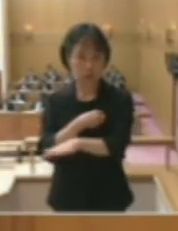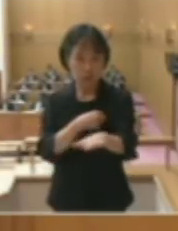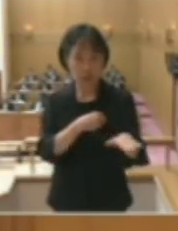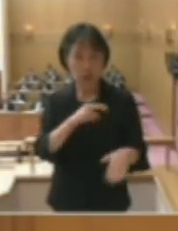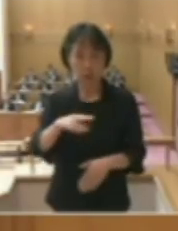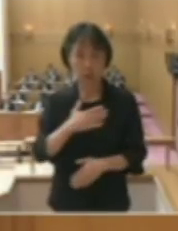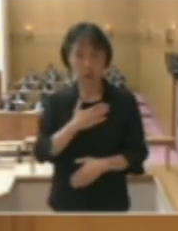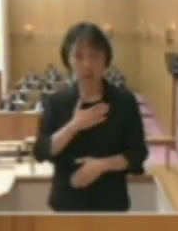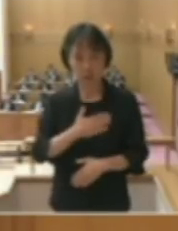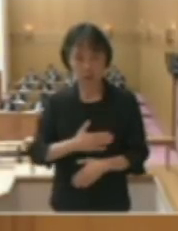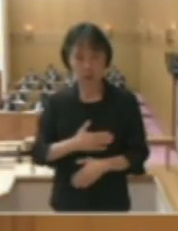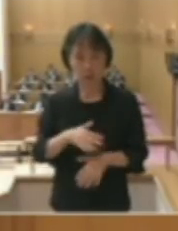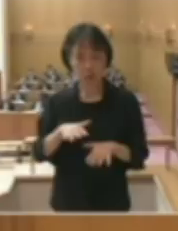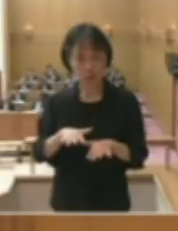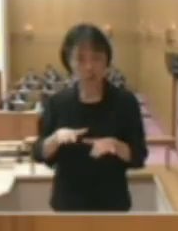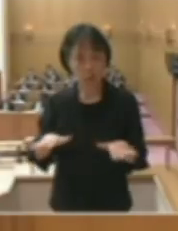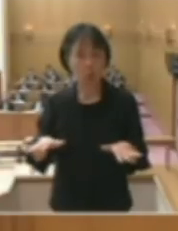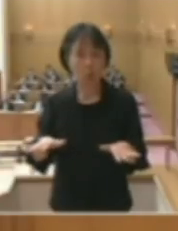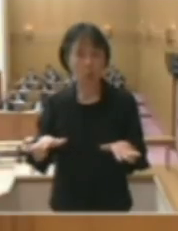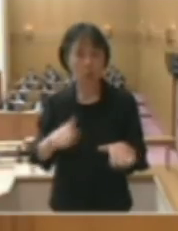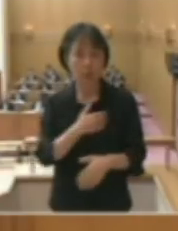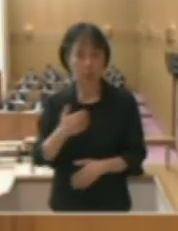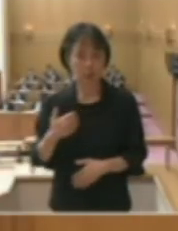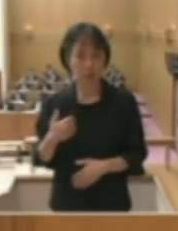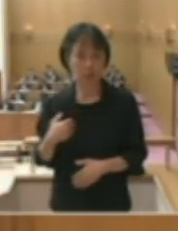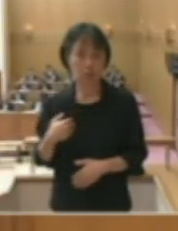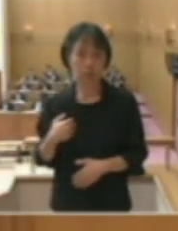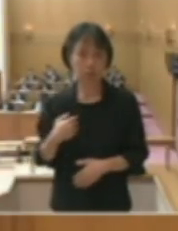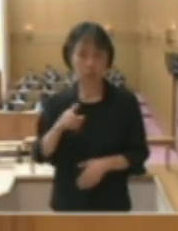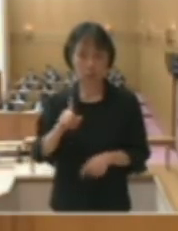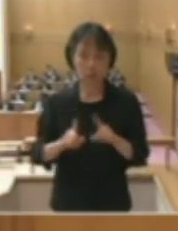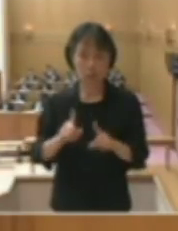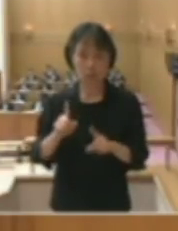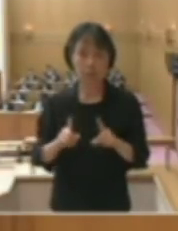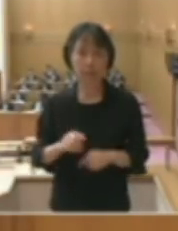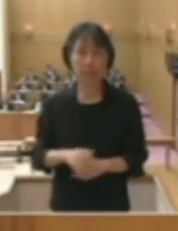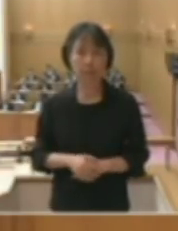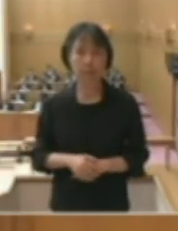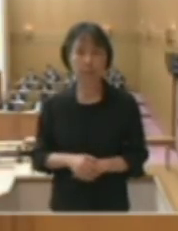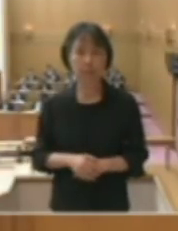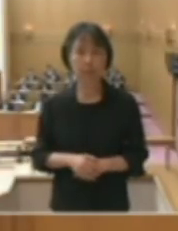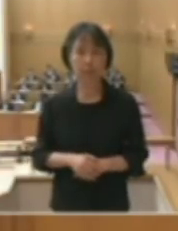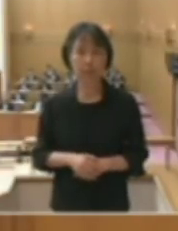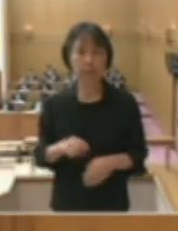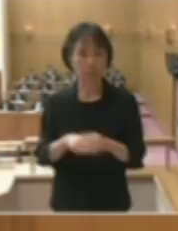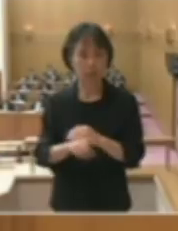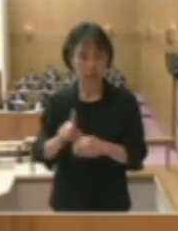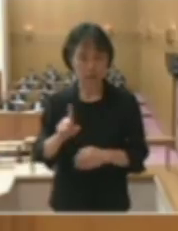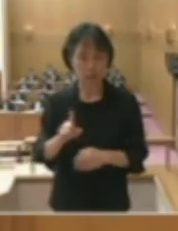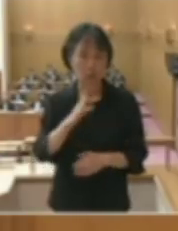され浸透しているのであろうかという点であります。なぜなら本